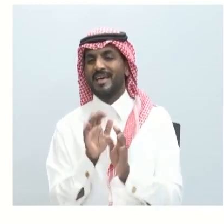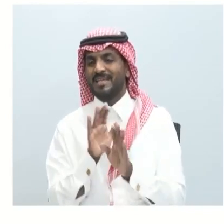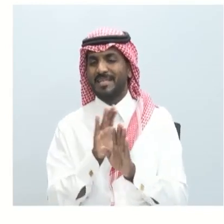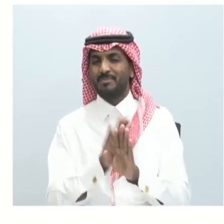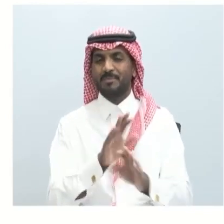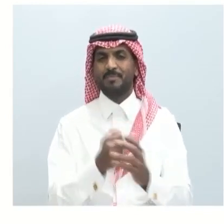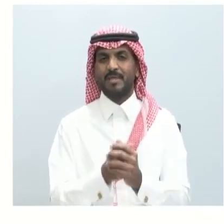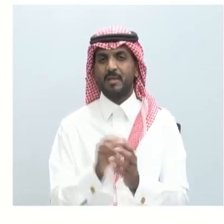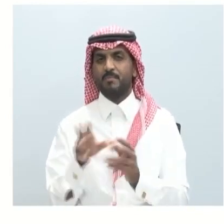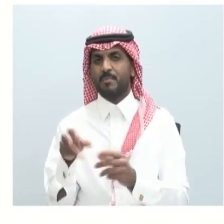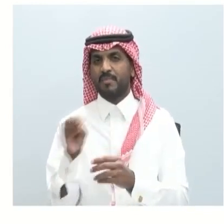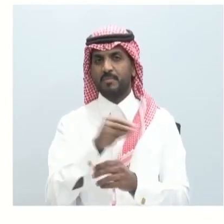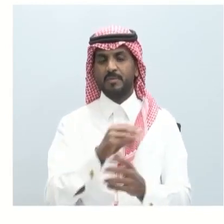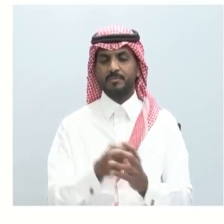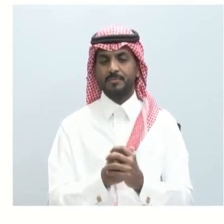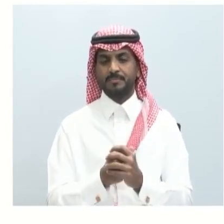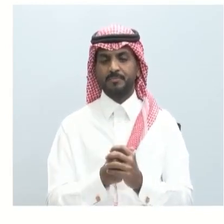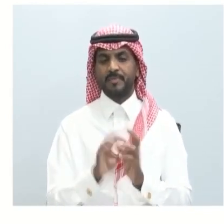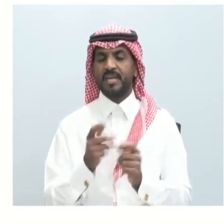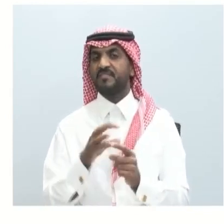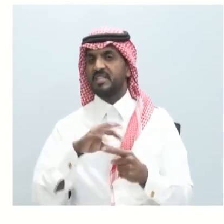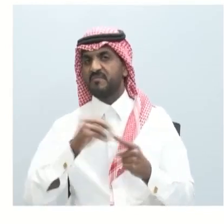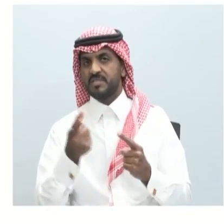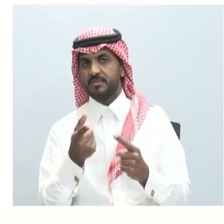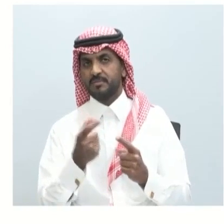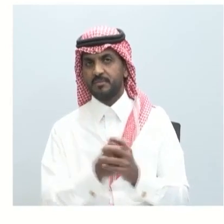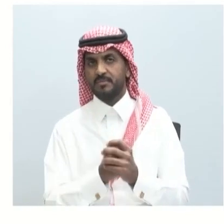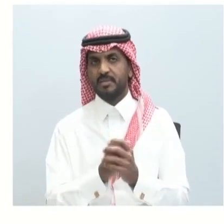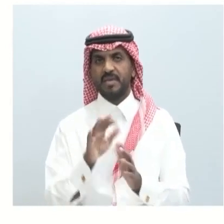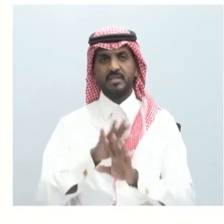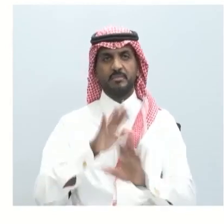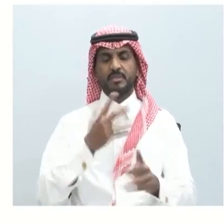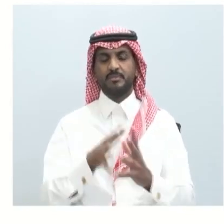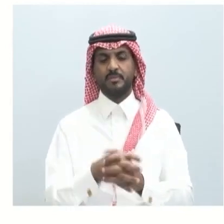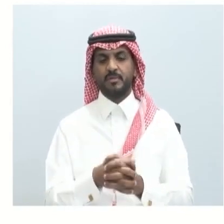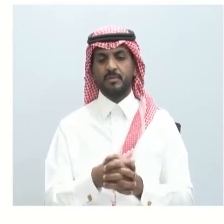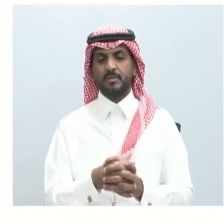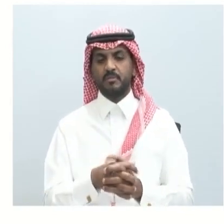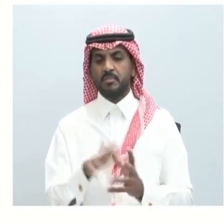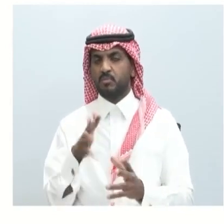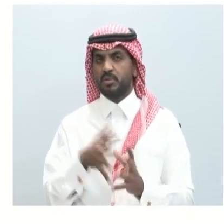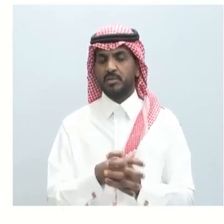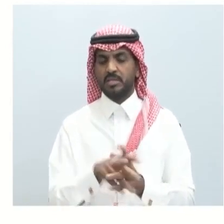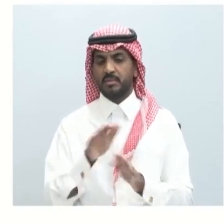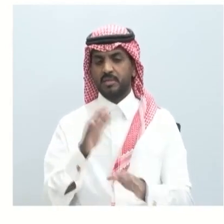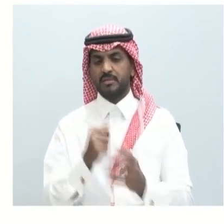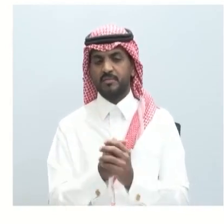بعضها البعض ف كيف تنفصل هذه الجينات او كيف تبتعد هذه الجينات من الممكن ان تبتعد في حاله عمليه العبور